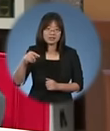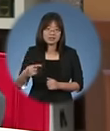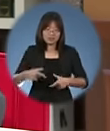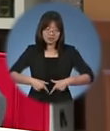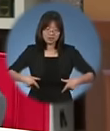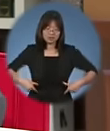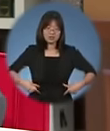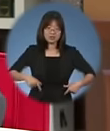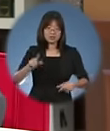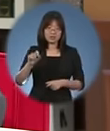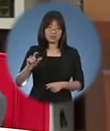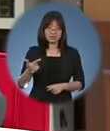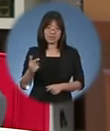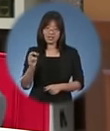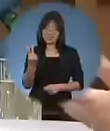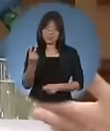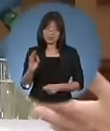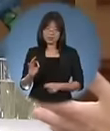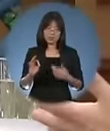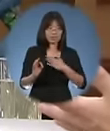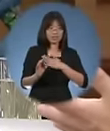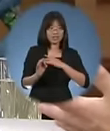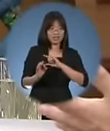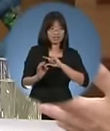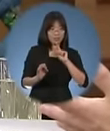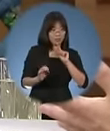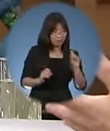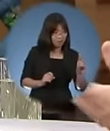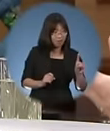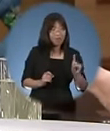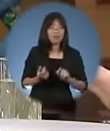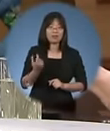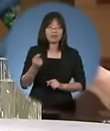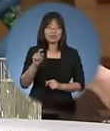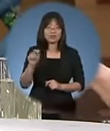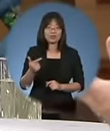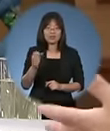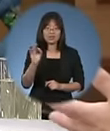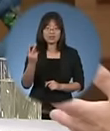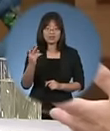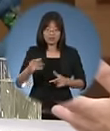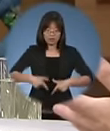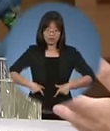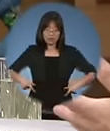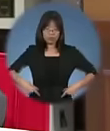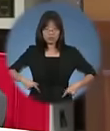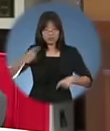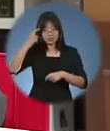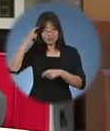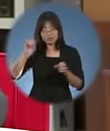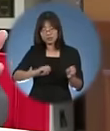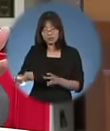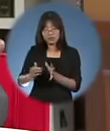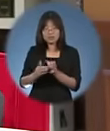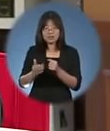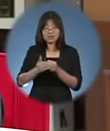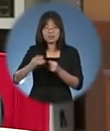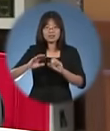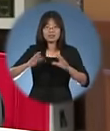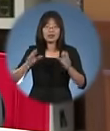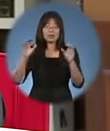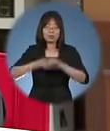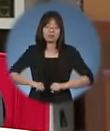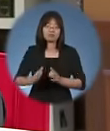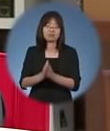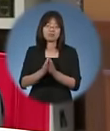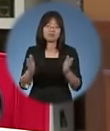관용을 제 이름을 또 얘기를 하고 싶어요. 예, 예, 바로 그 이름인데요. 관용의 정신. 이 관용의 정신을 잃어버리면서 그 나라가 망하기